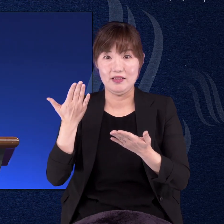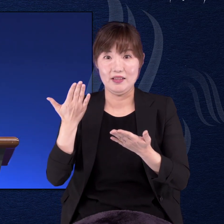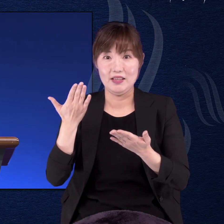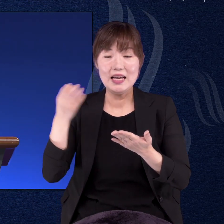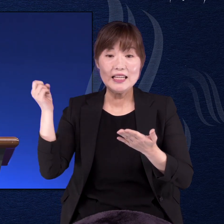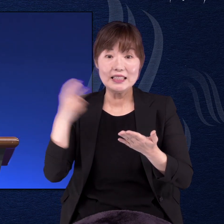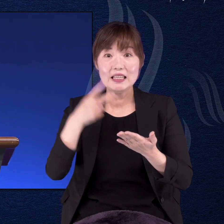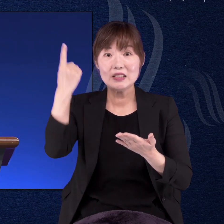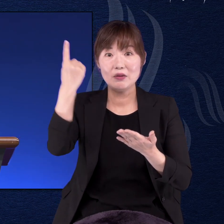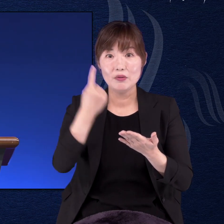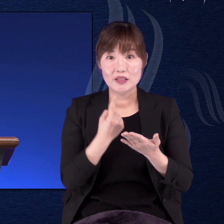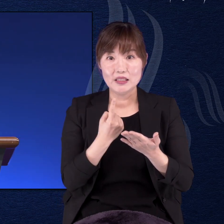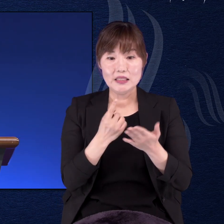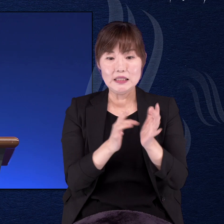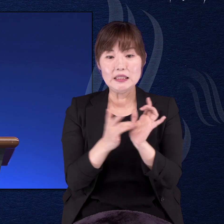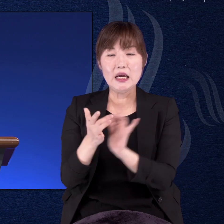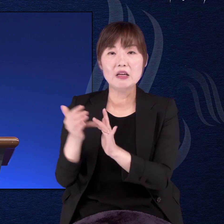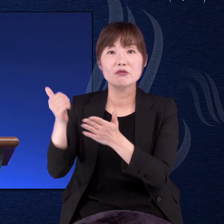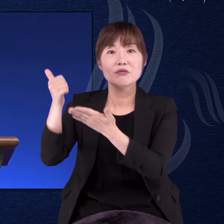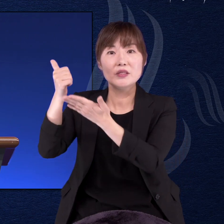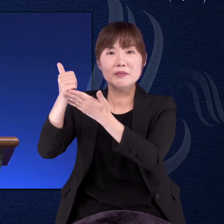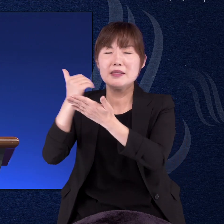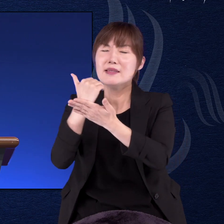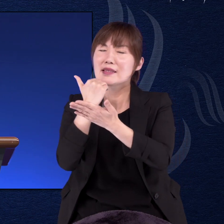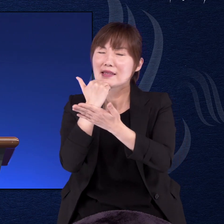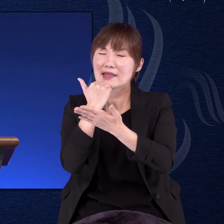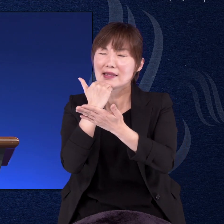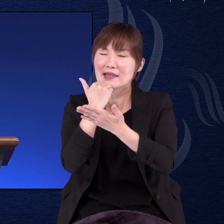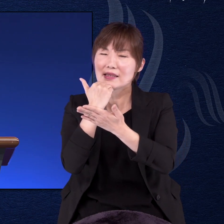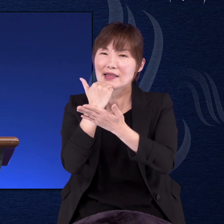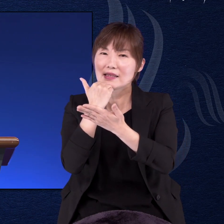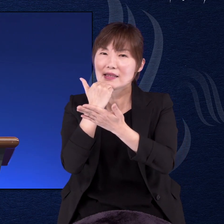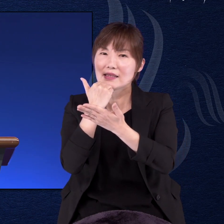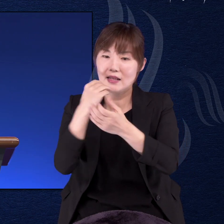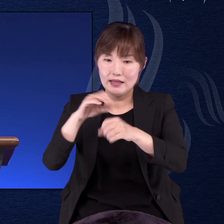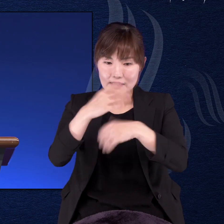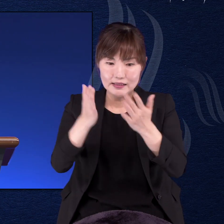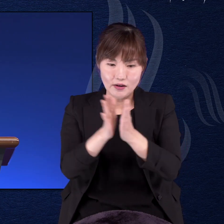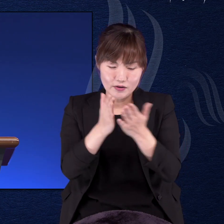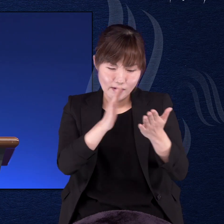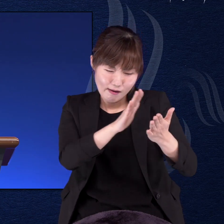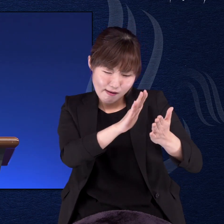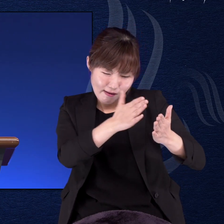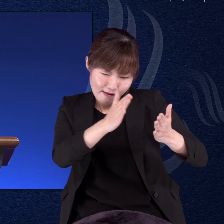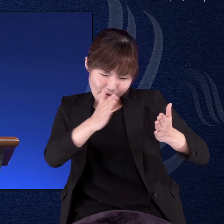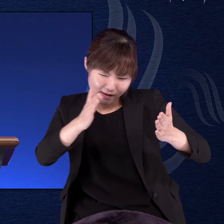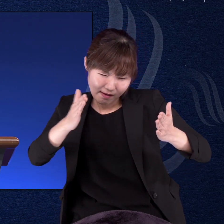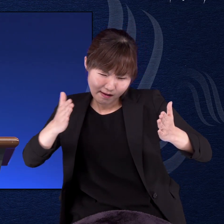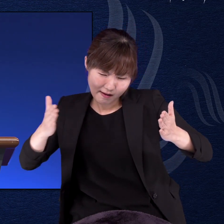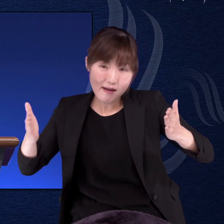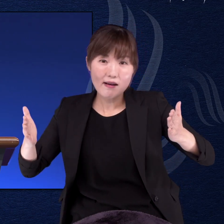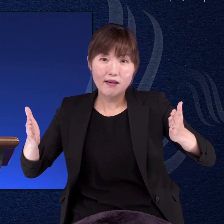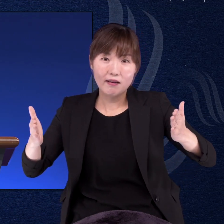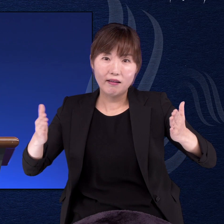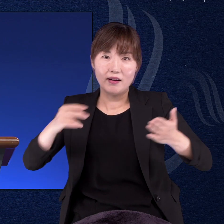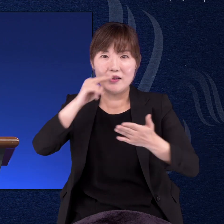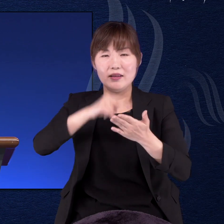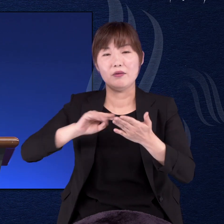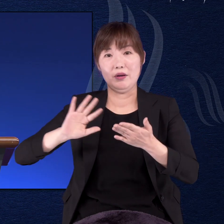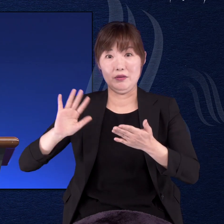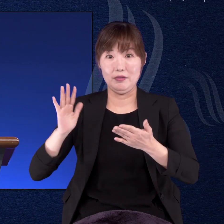거. 그렇기 때문에 우리가 오늘 하루 어떻게 살아야 하는지를 아이들에게 가르쳐야 된다고